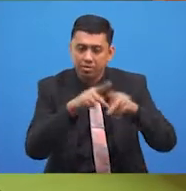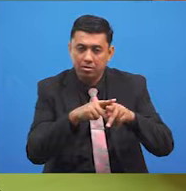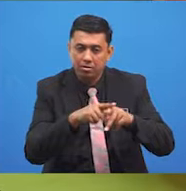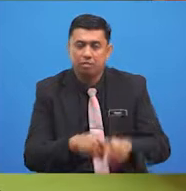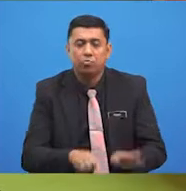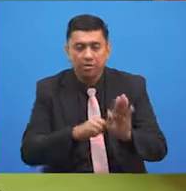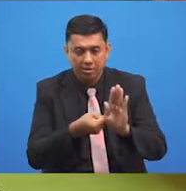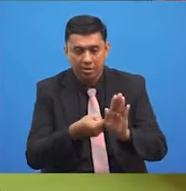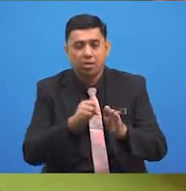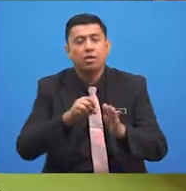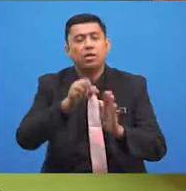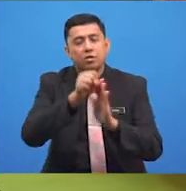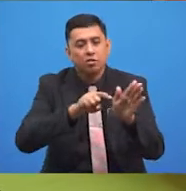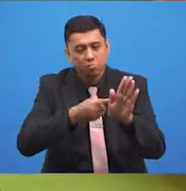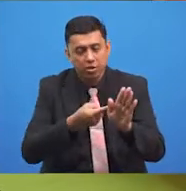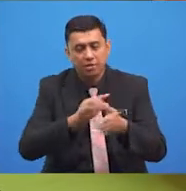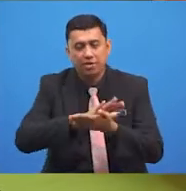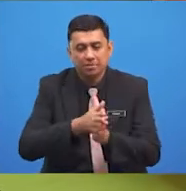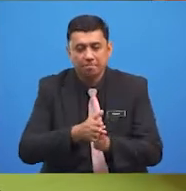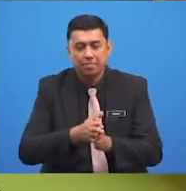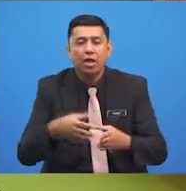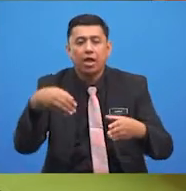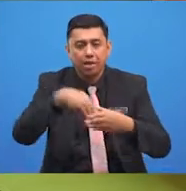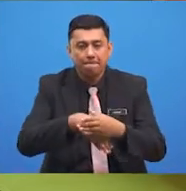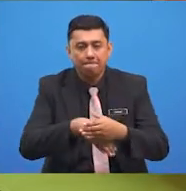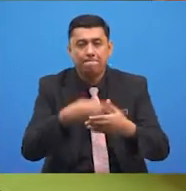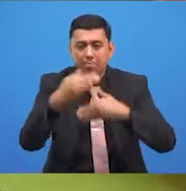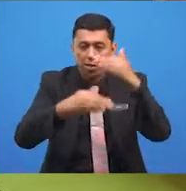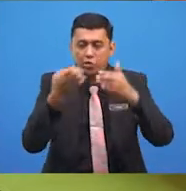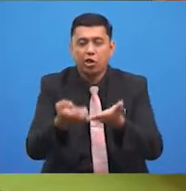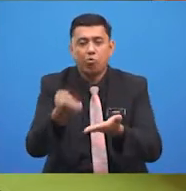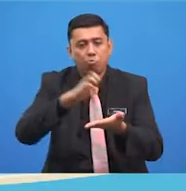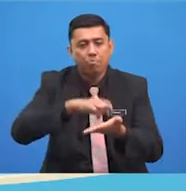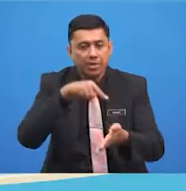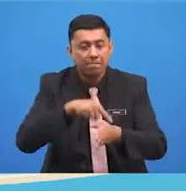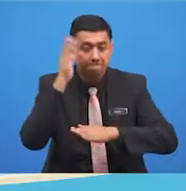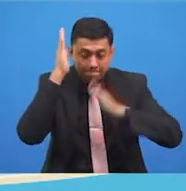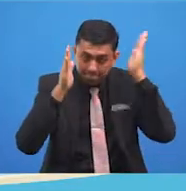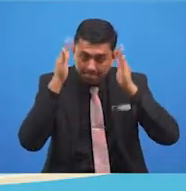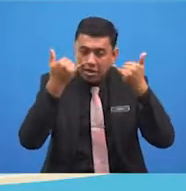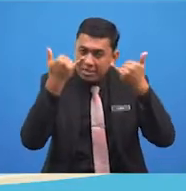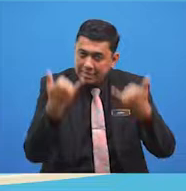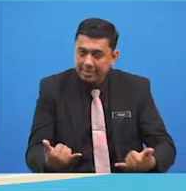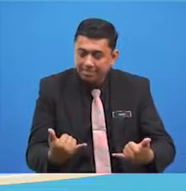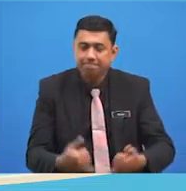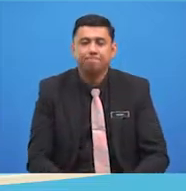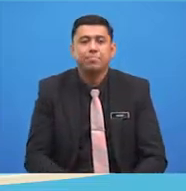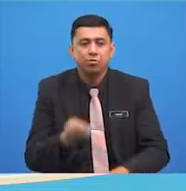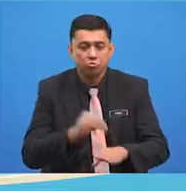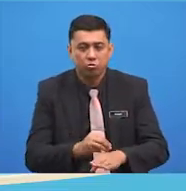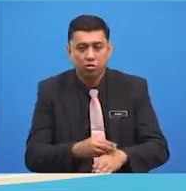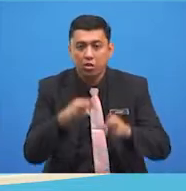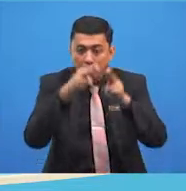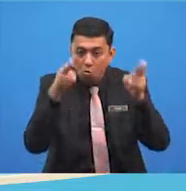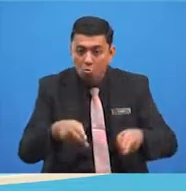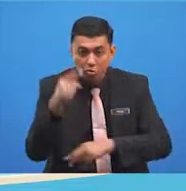sumber semula jadi dalam pembangunan ekonomi di Malaysia. Sekarang, murid-murid, masa kita